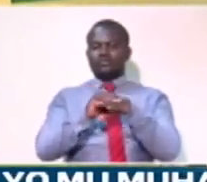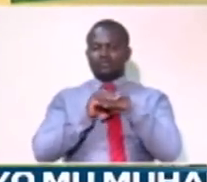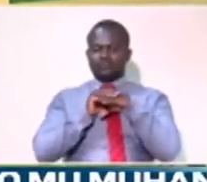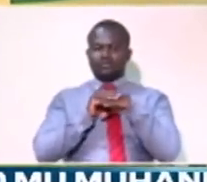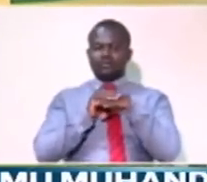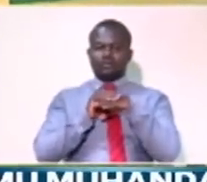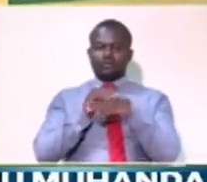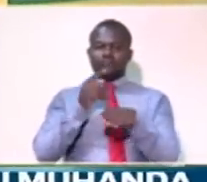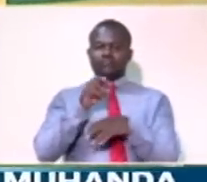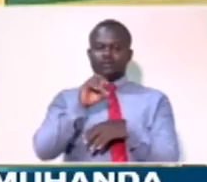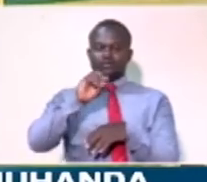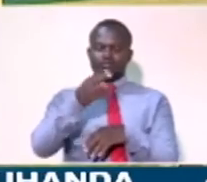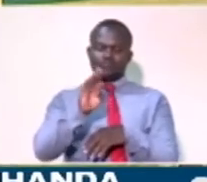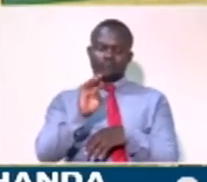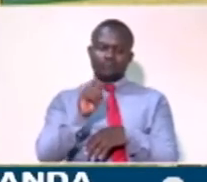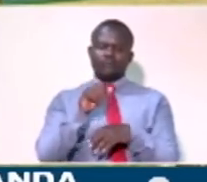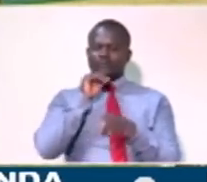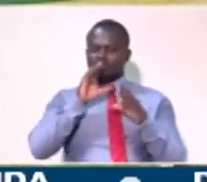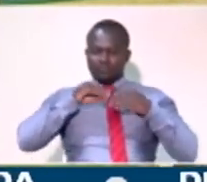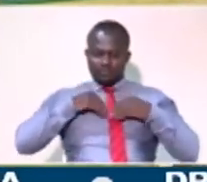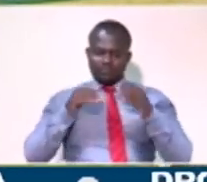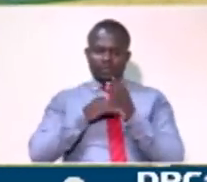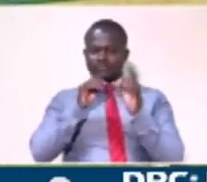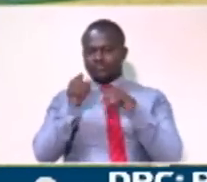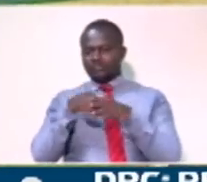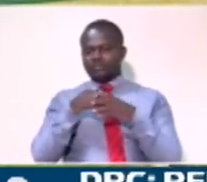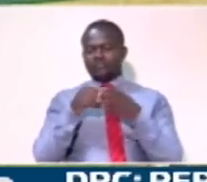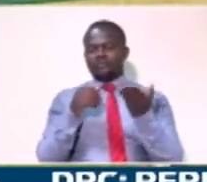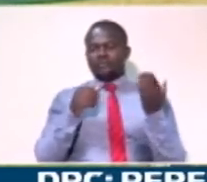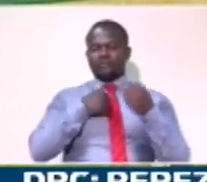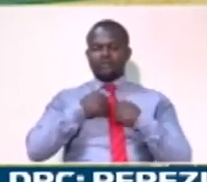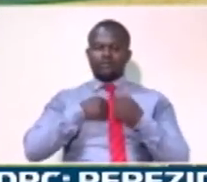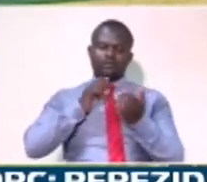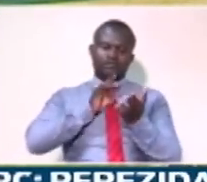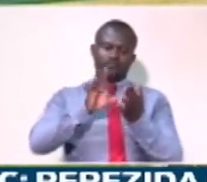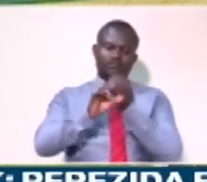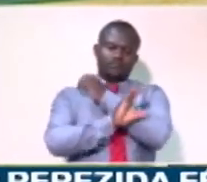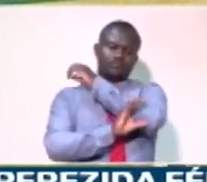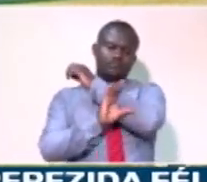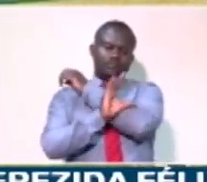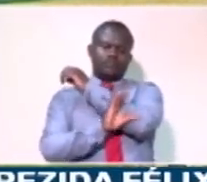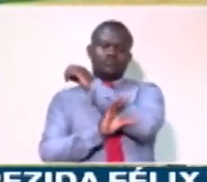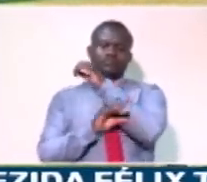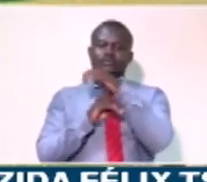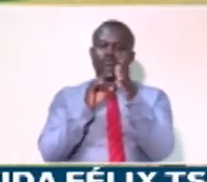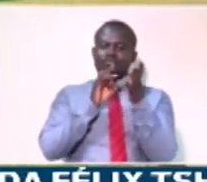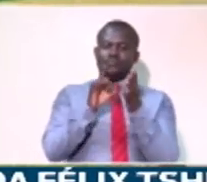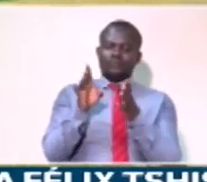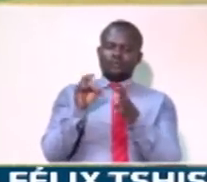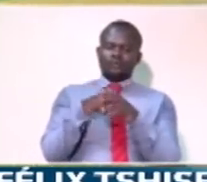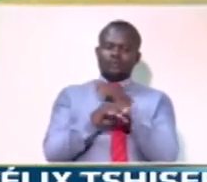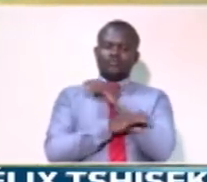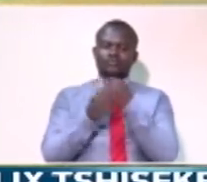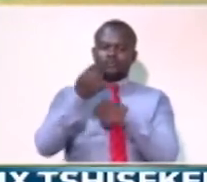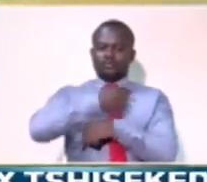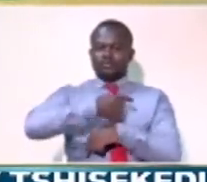byitwa prohibited immigrant cyangwa umuntu wirukanywe mu gihugu akaba yirukanywe mu gihugu uyu